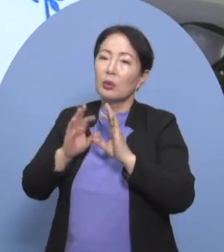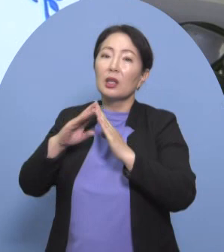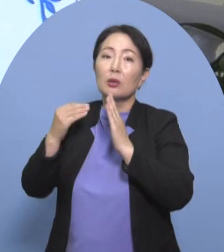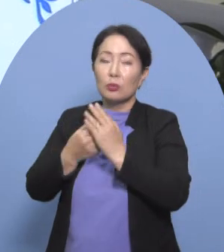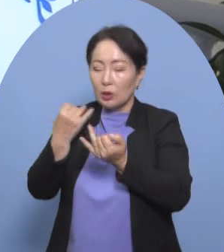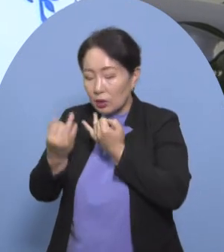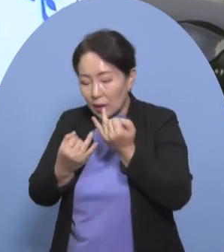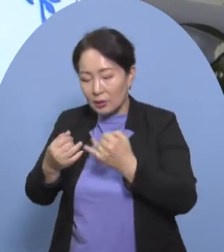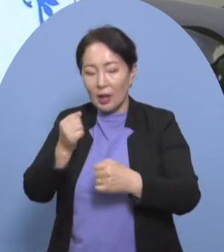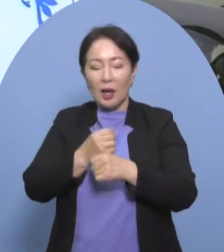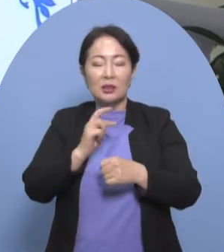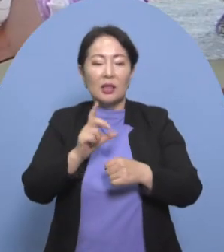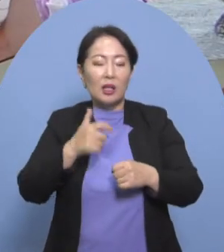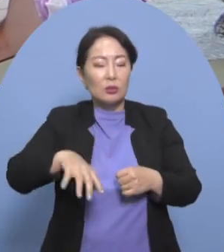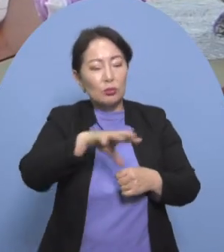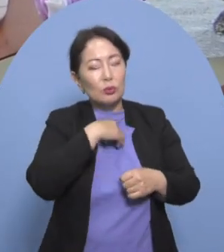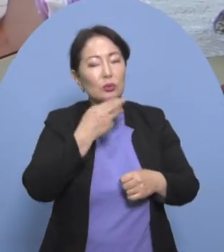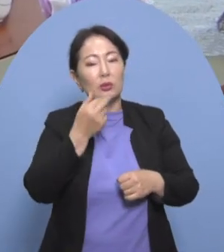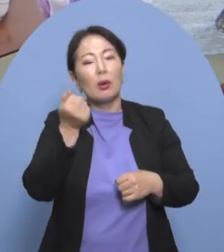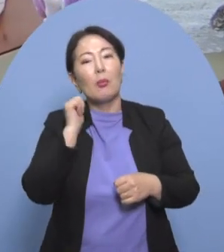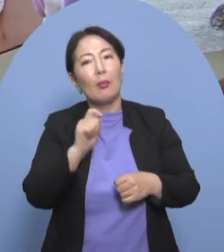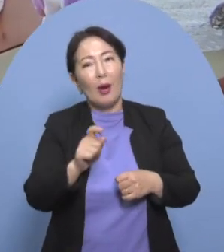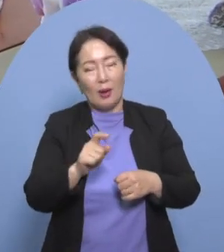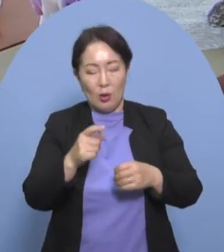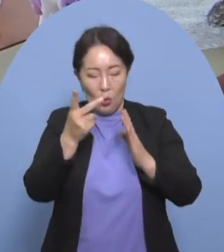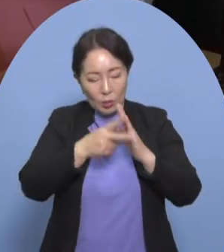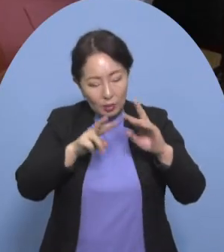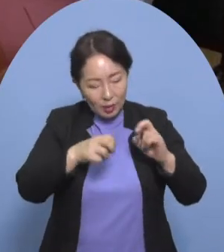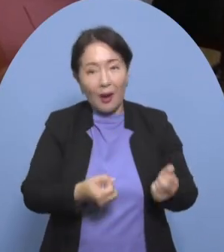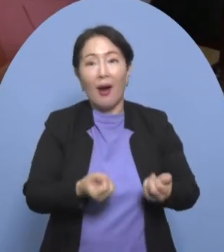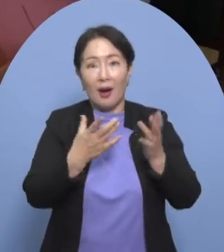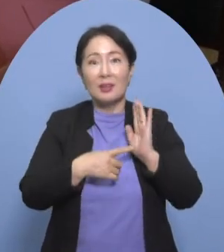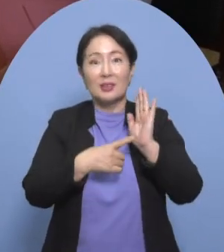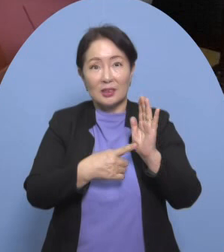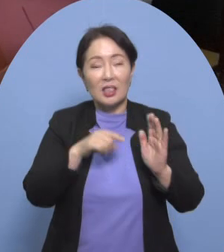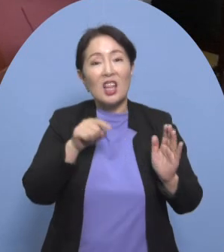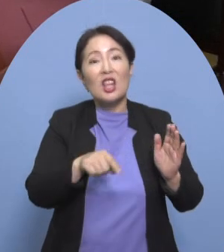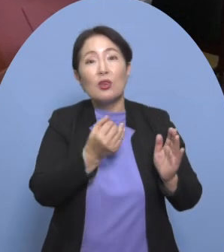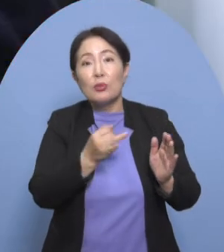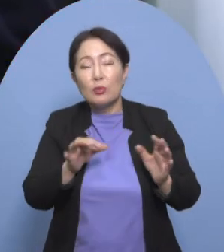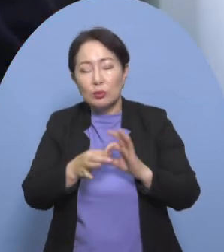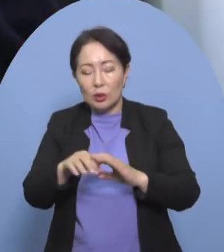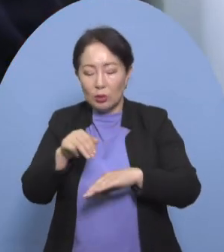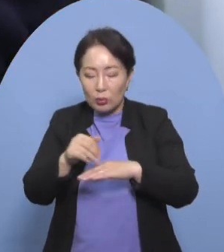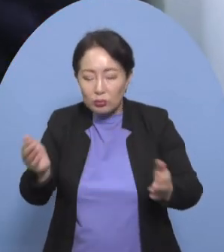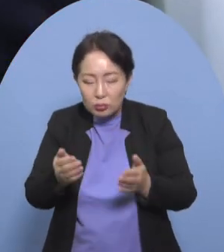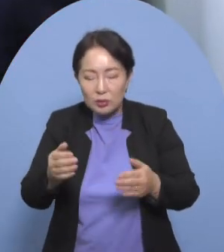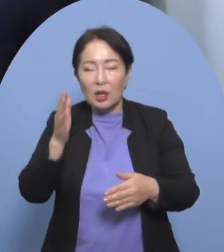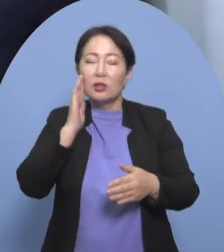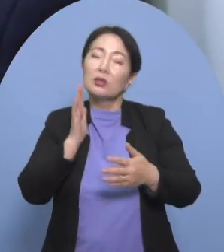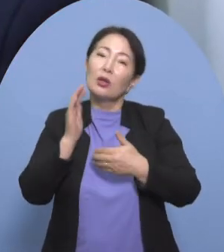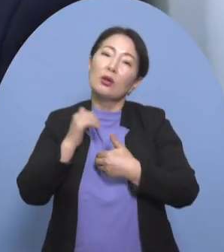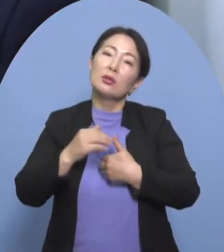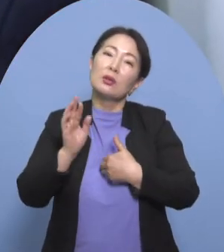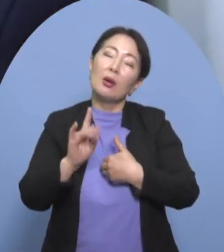ингэж ажилладаг эцэгчүүд хүүхдүүд нь илүү шударга байна гэдэг зүйл. Шударга ёсны үнэлгээг бол гарч ирж байгаа. Тийм учраас энэ байдлыг төлөвшүүлэхэд эцэгхийн оролцоо ямар байх юм